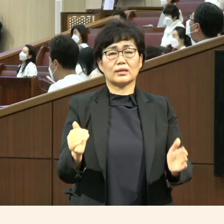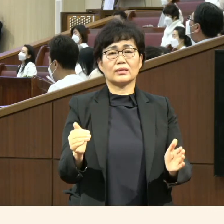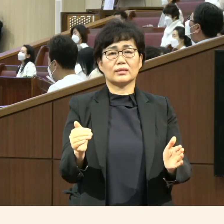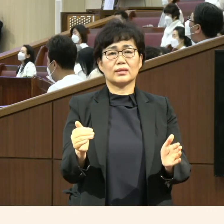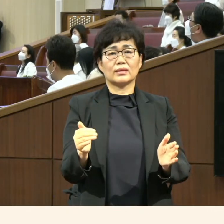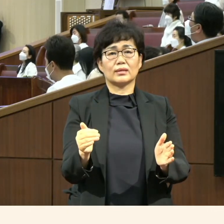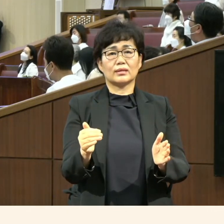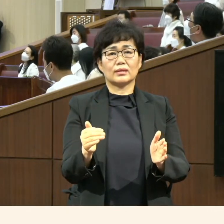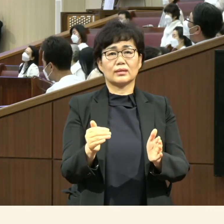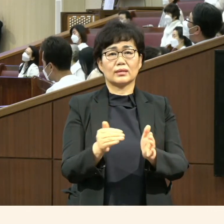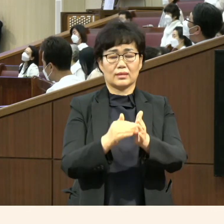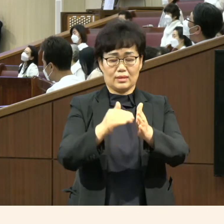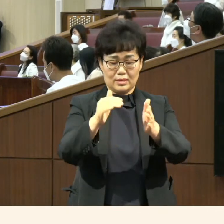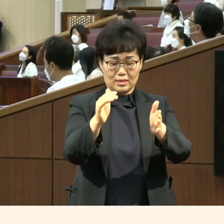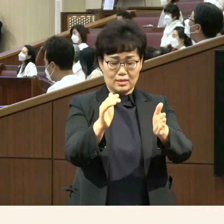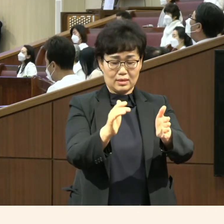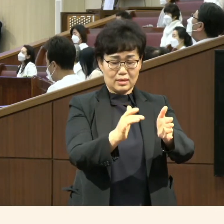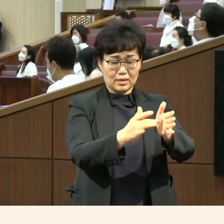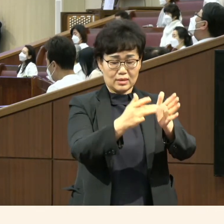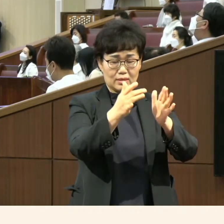되네.